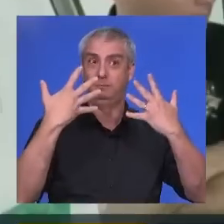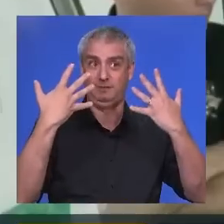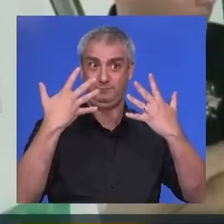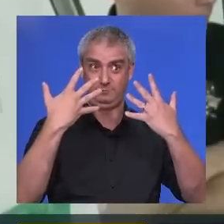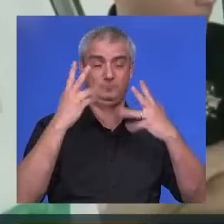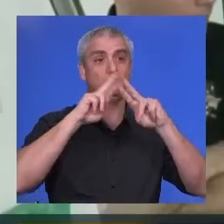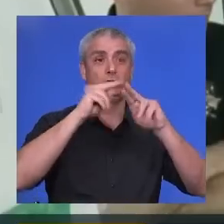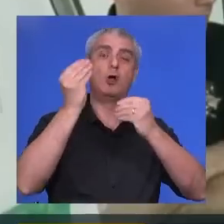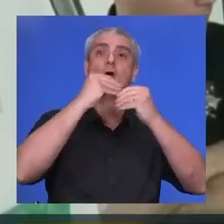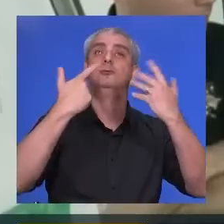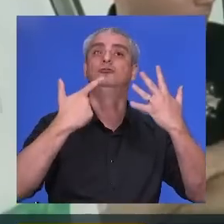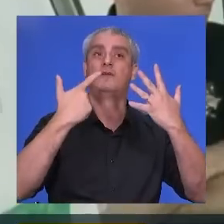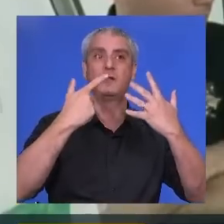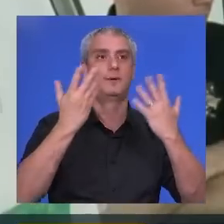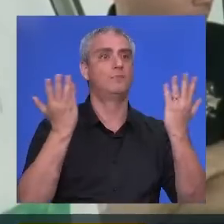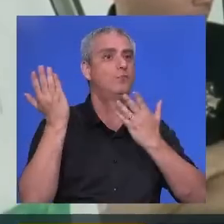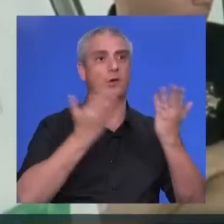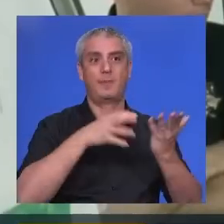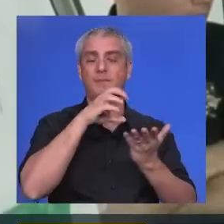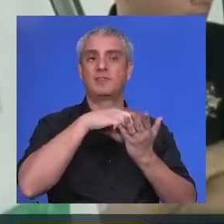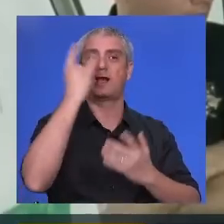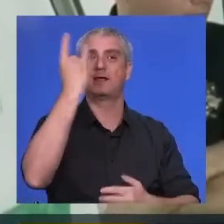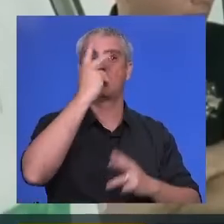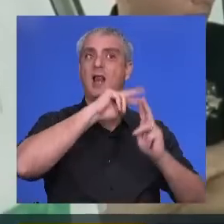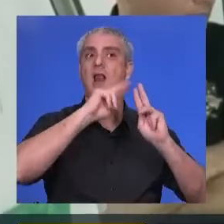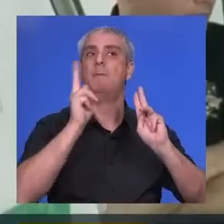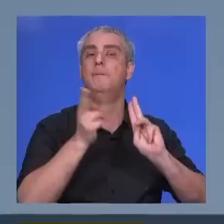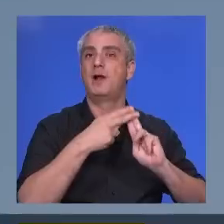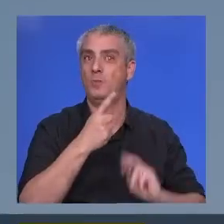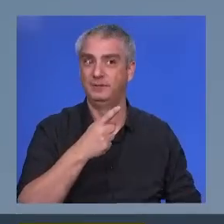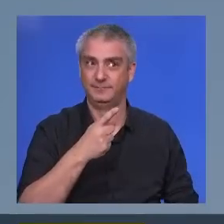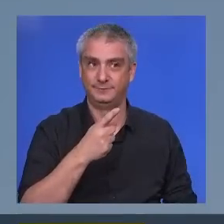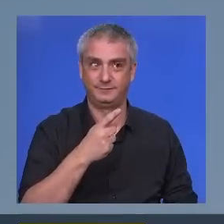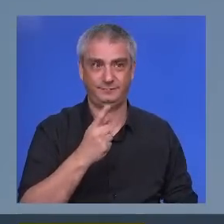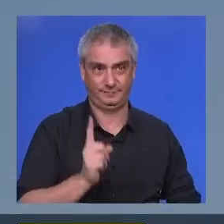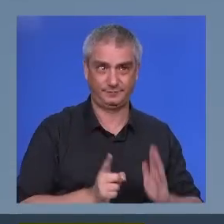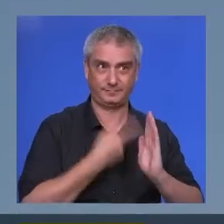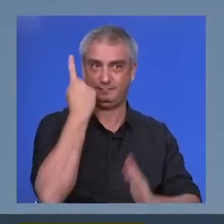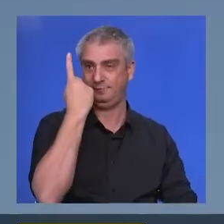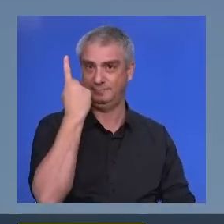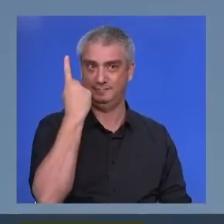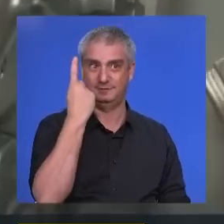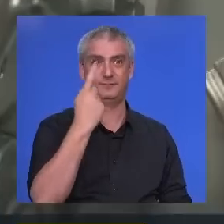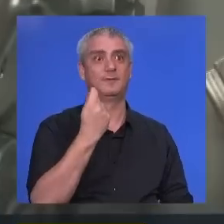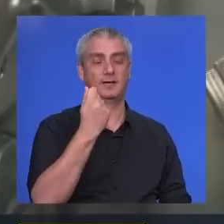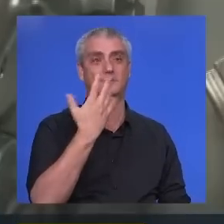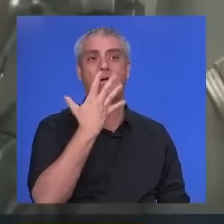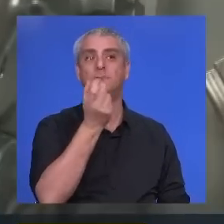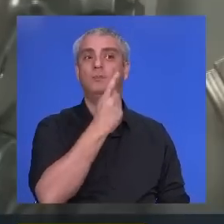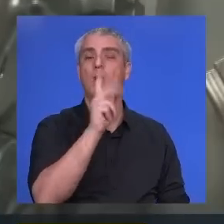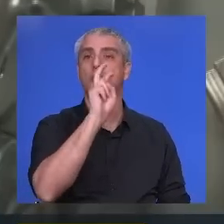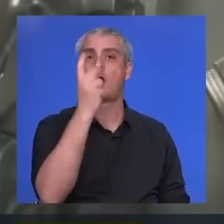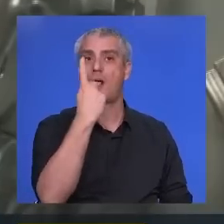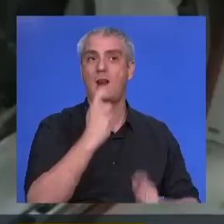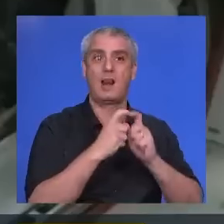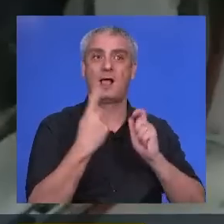שבעה. ברוכים הבאים לתחנת החלל הבינלאומית, פעם ראשונה. במחיר של כ-50 מיליון דולר לכרטיס, הם